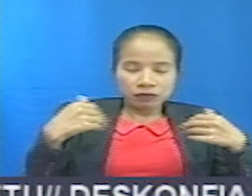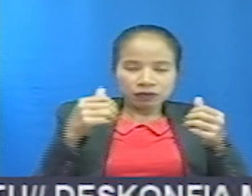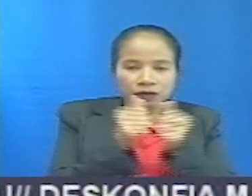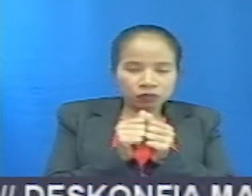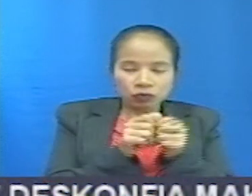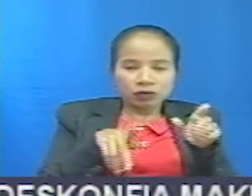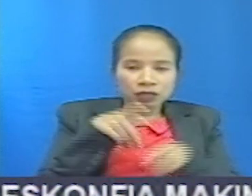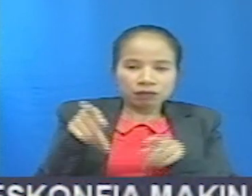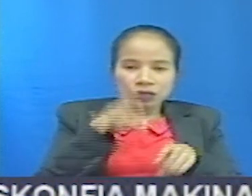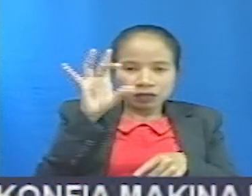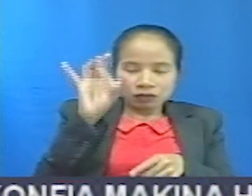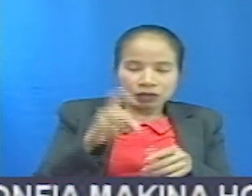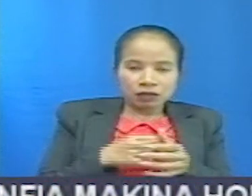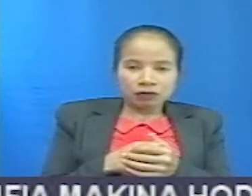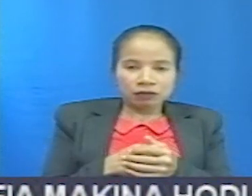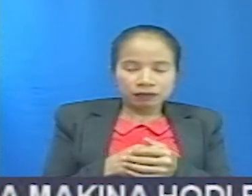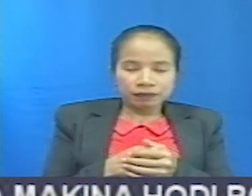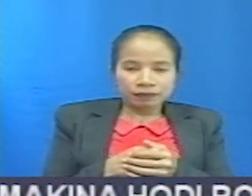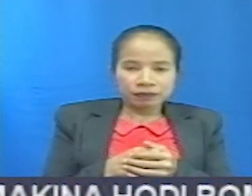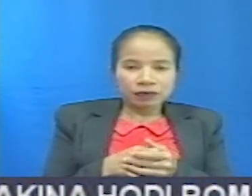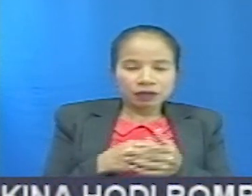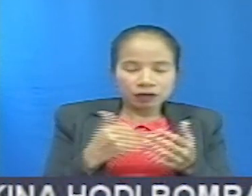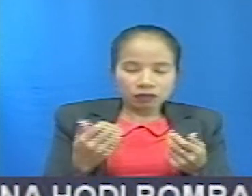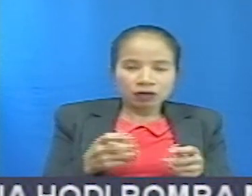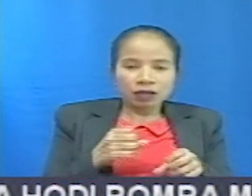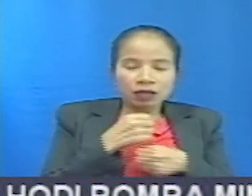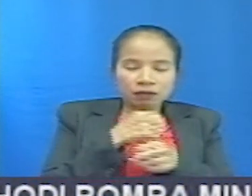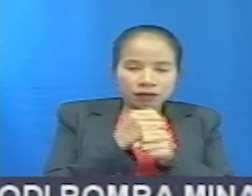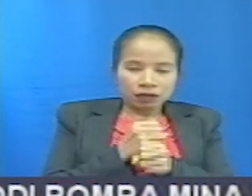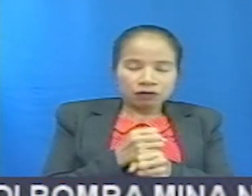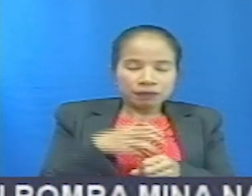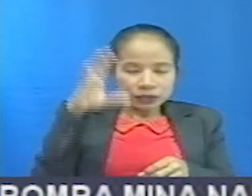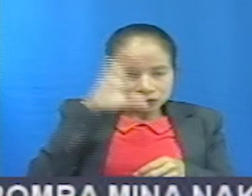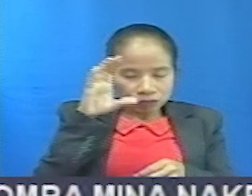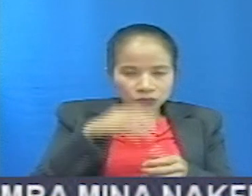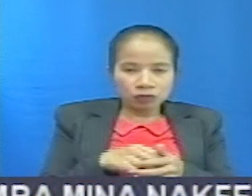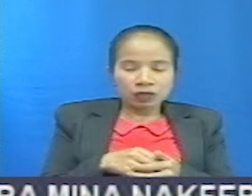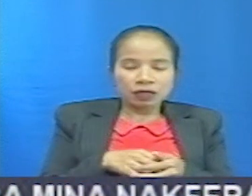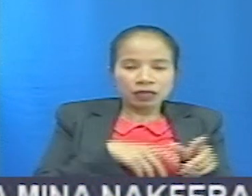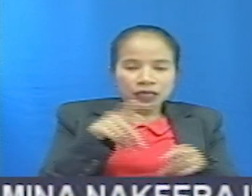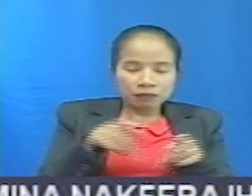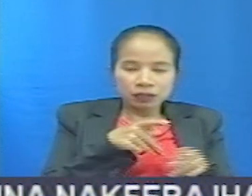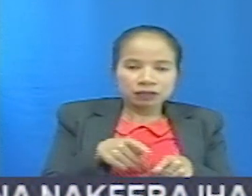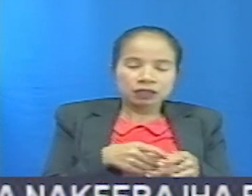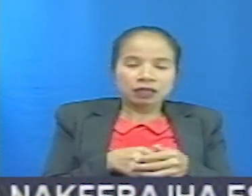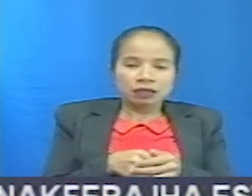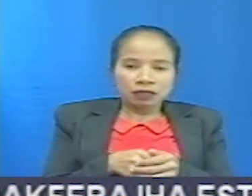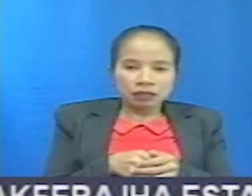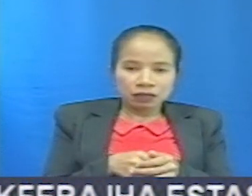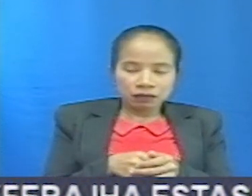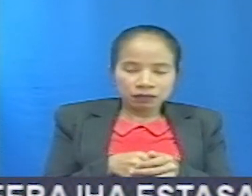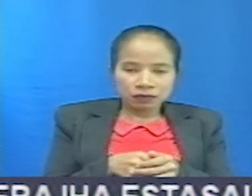kecira nain walo Jack Medina sebe mai agora don ami halo ami se buka tuir kontak direta ho